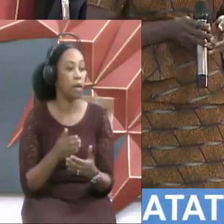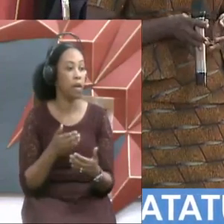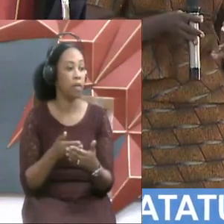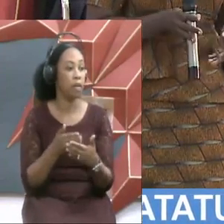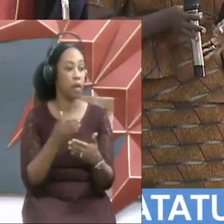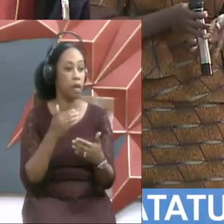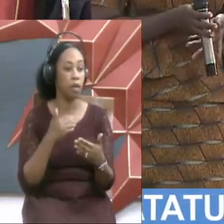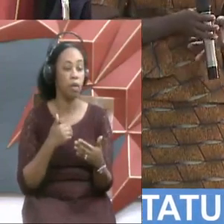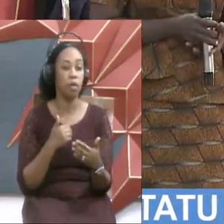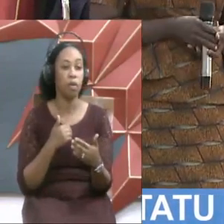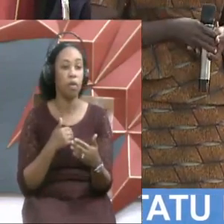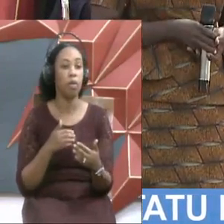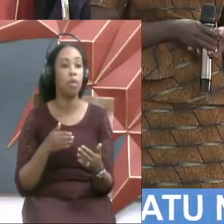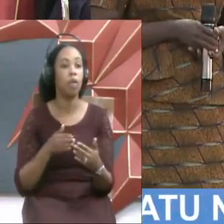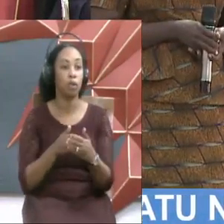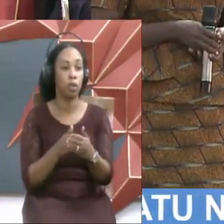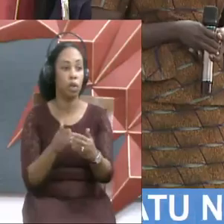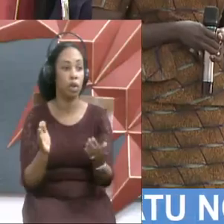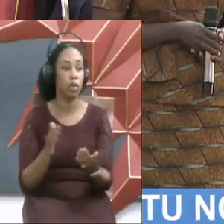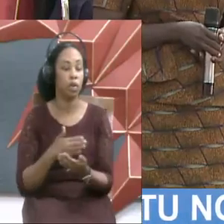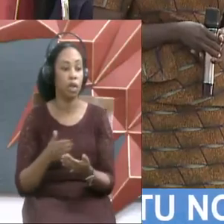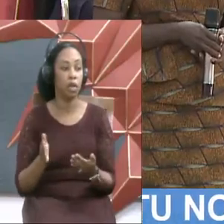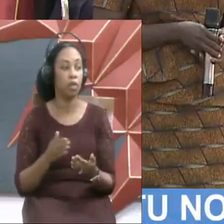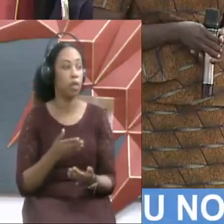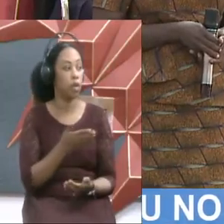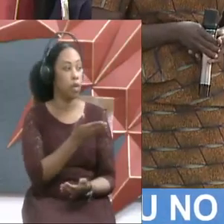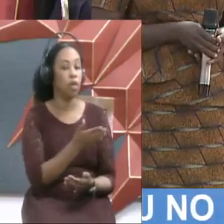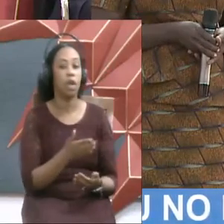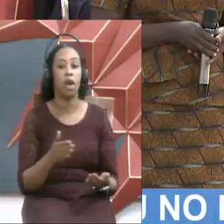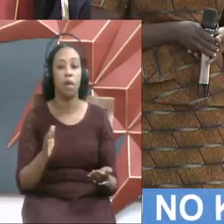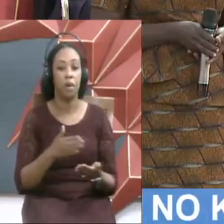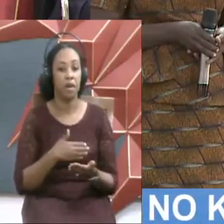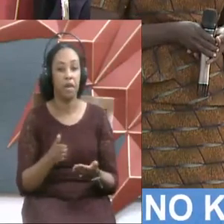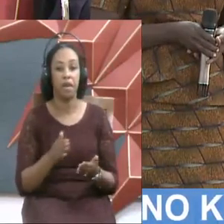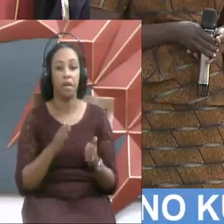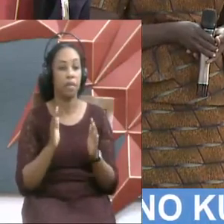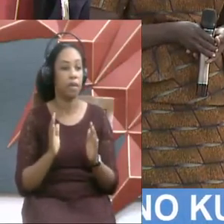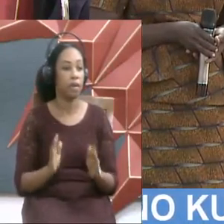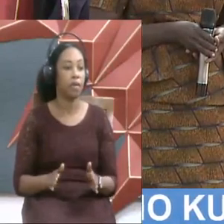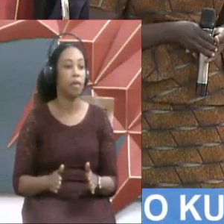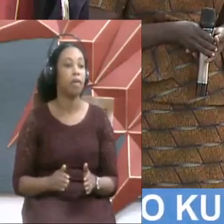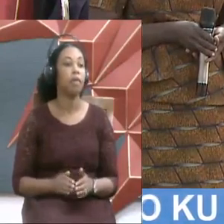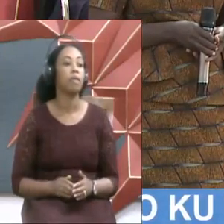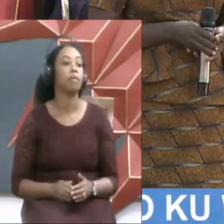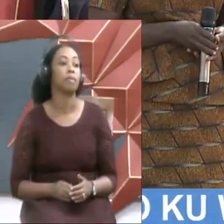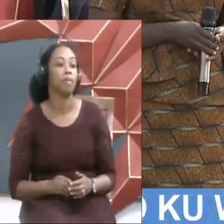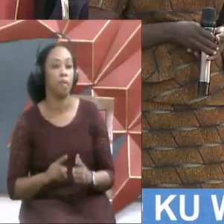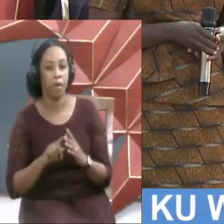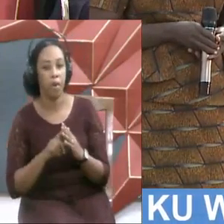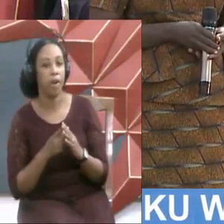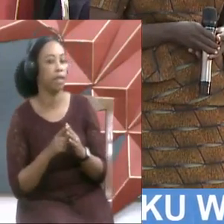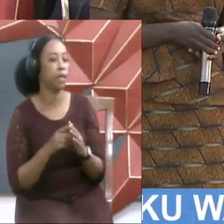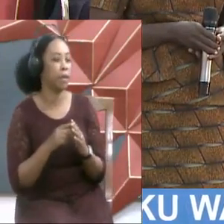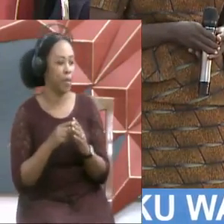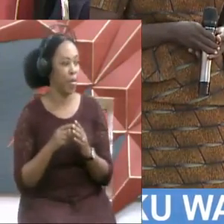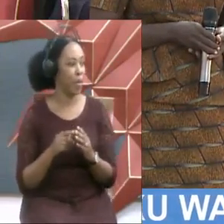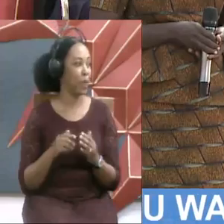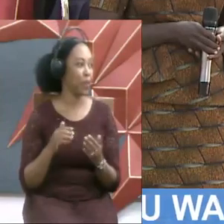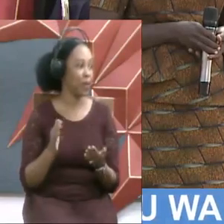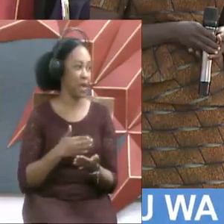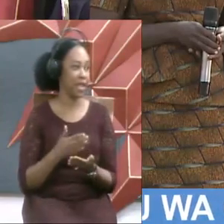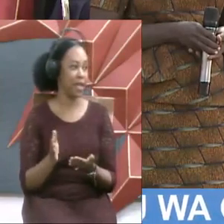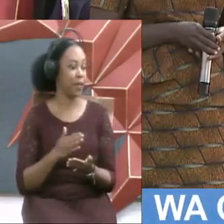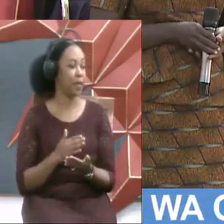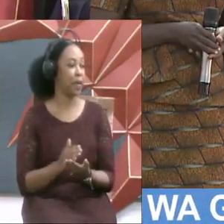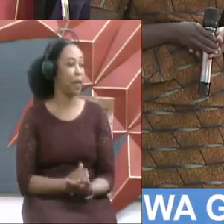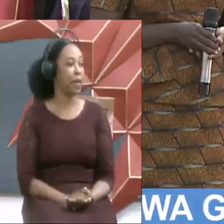Maintenant, avant qu'on puisse chanter pour l'adoration, que la chorale puisse un peu nous réchauffer